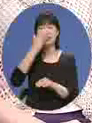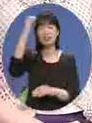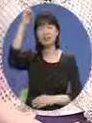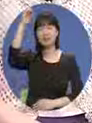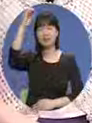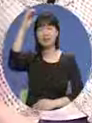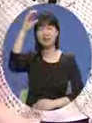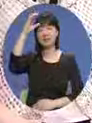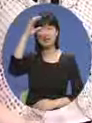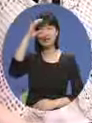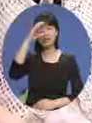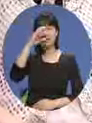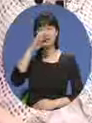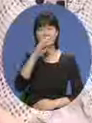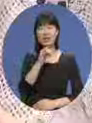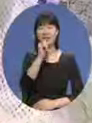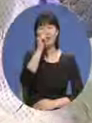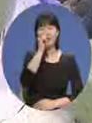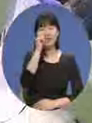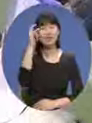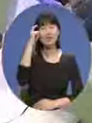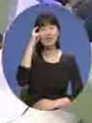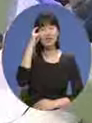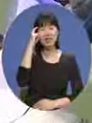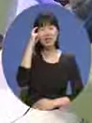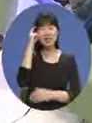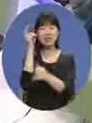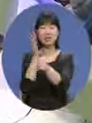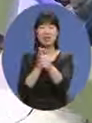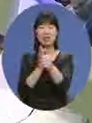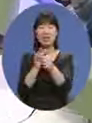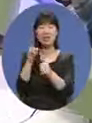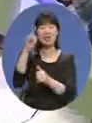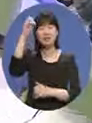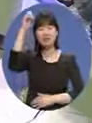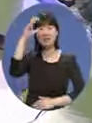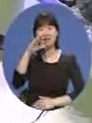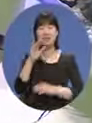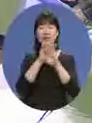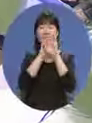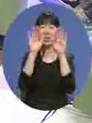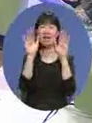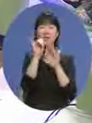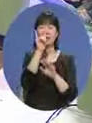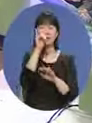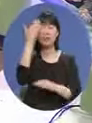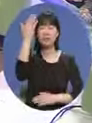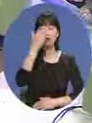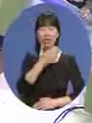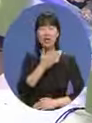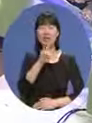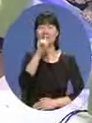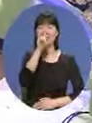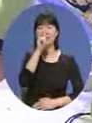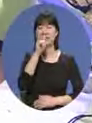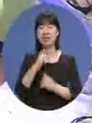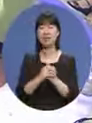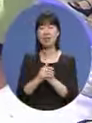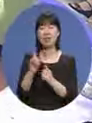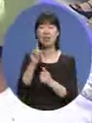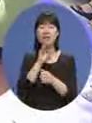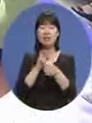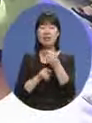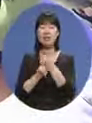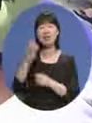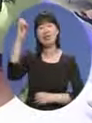빛이 떠 있다는 상상을 해주시는 겁니다. 이 빛은 굉장히 맑고 깨끗하고 어떤